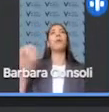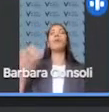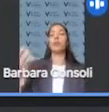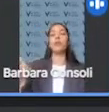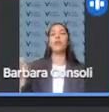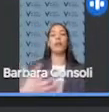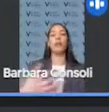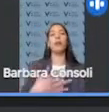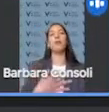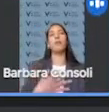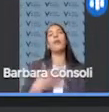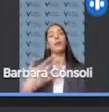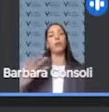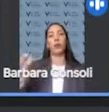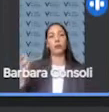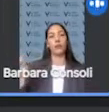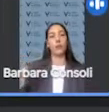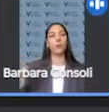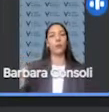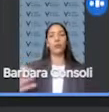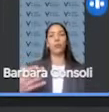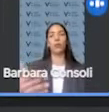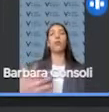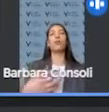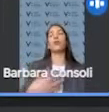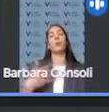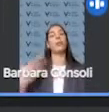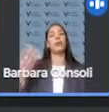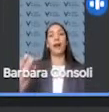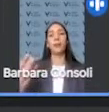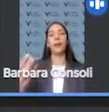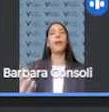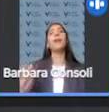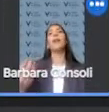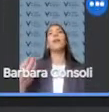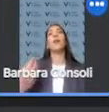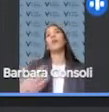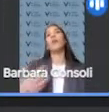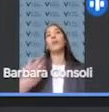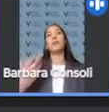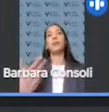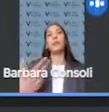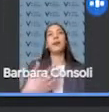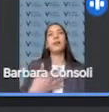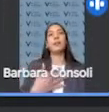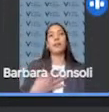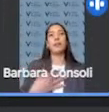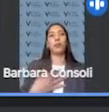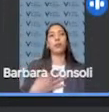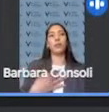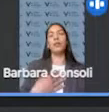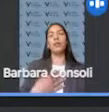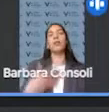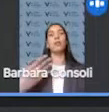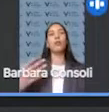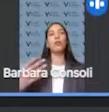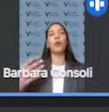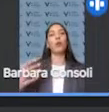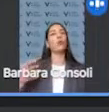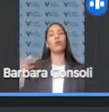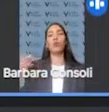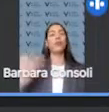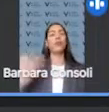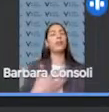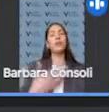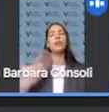ma posso dirvi che vivendo attivamente questo percorso in maniera dinamica, ho avuto la possibilità senz'altro di